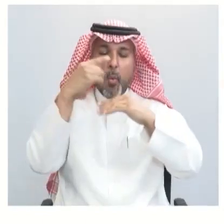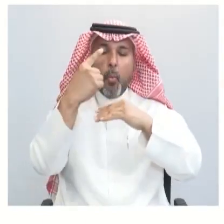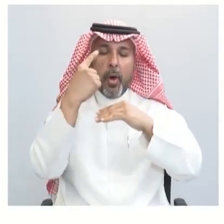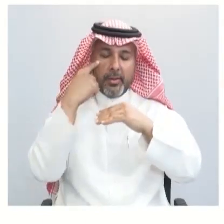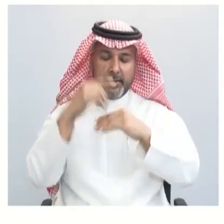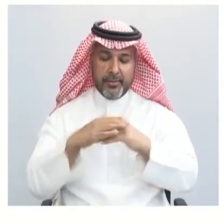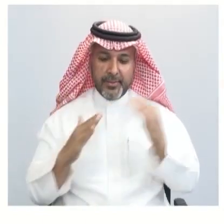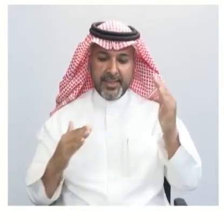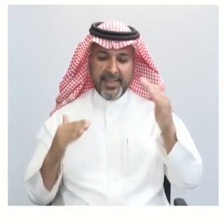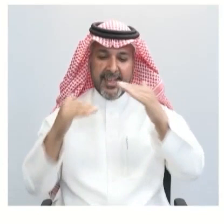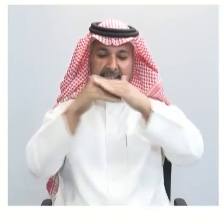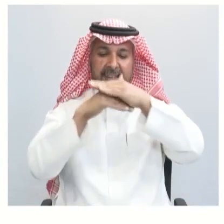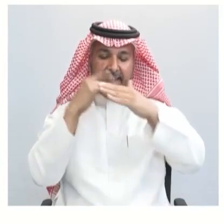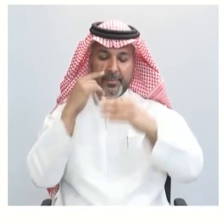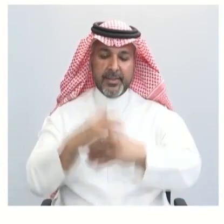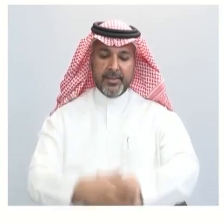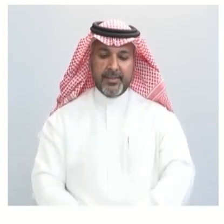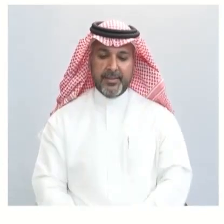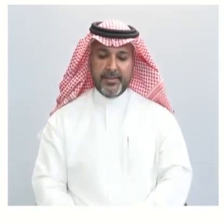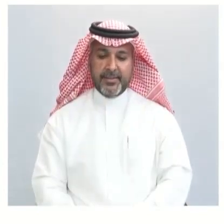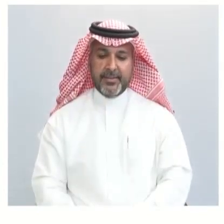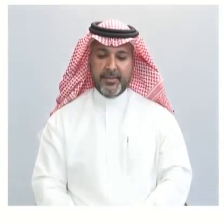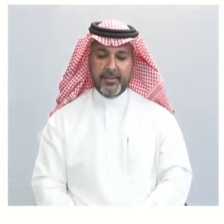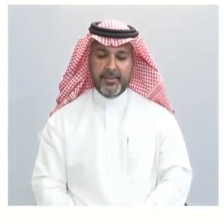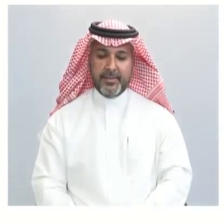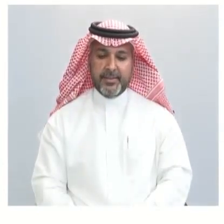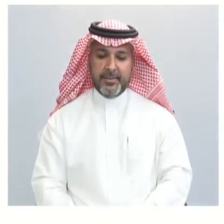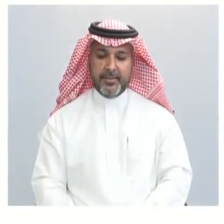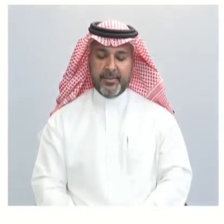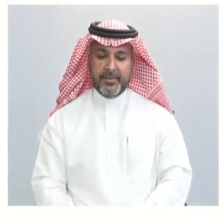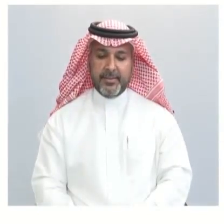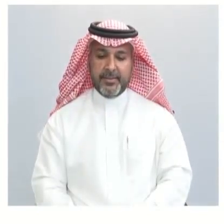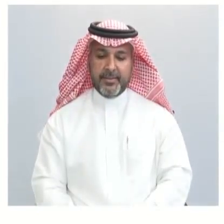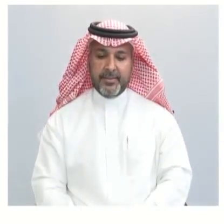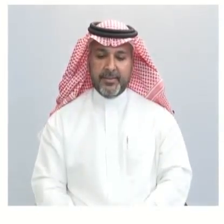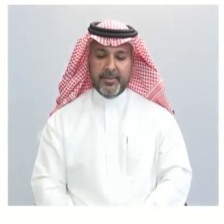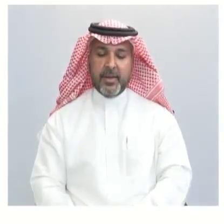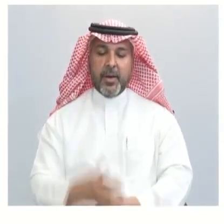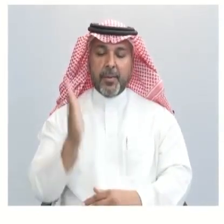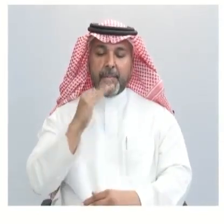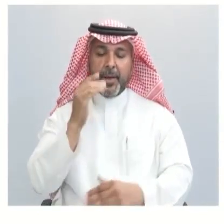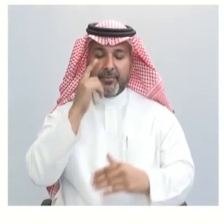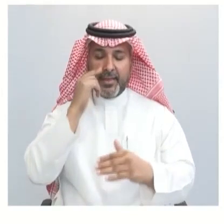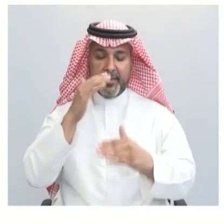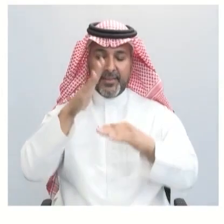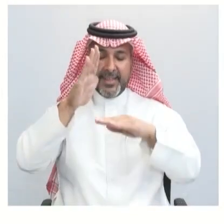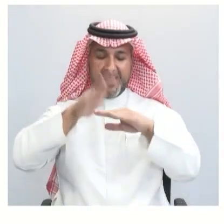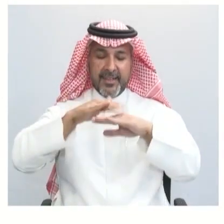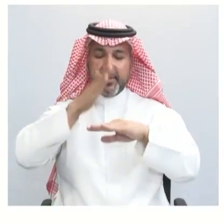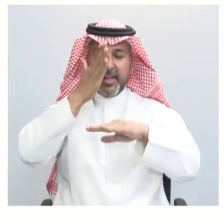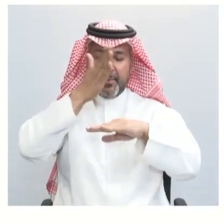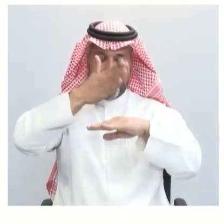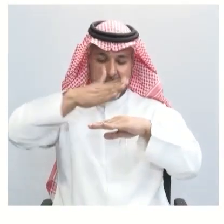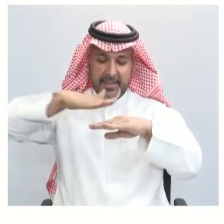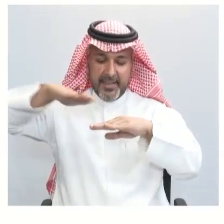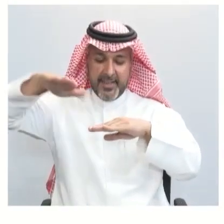فعند واي تساوي واحد هنا نجد ايضا ان التمثيل البياني لا يقطع هذا ايضا الخط